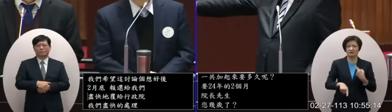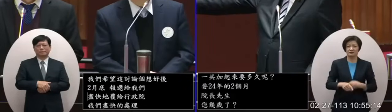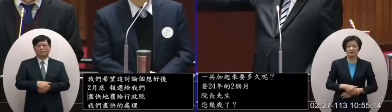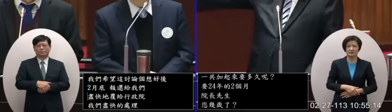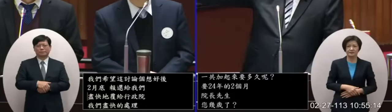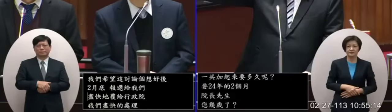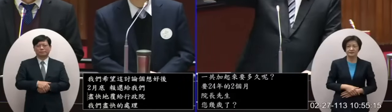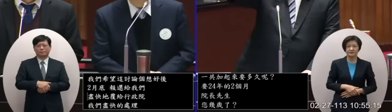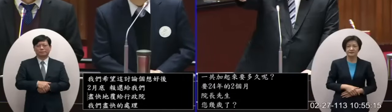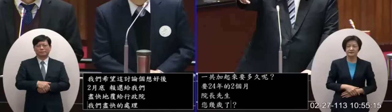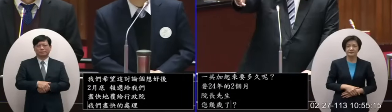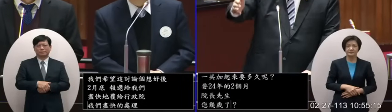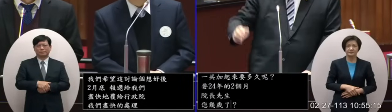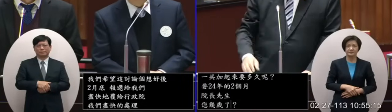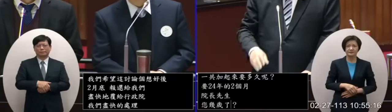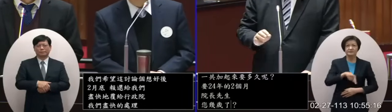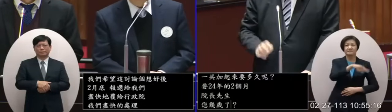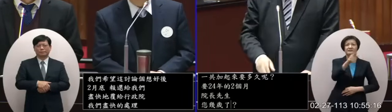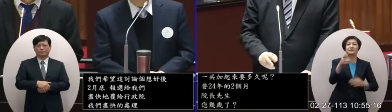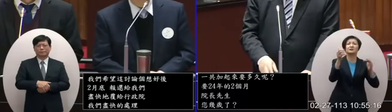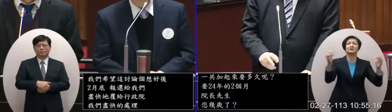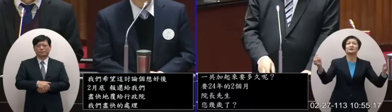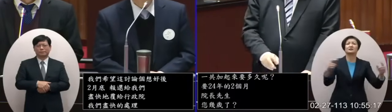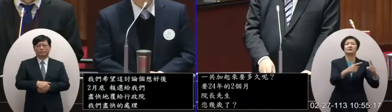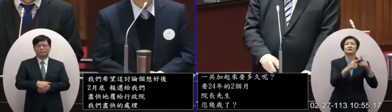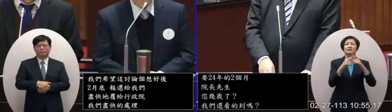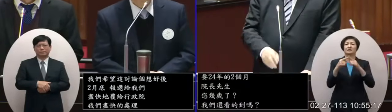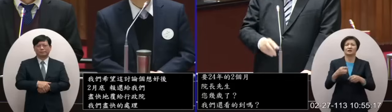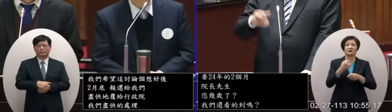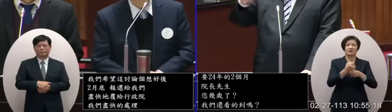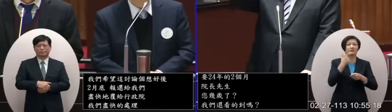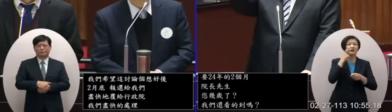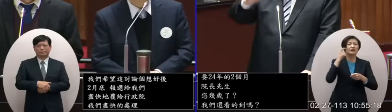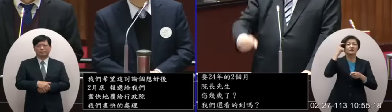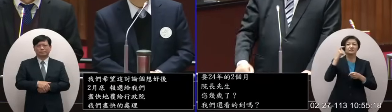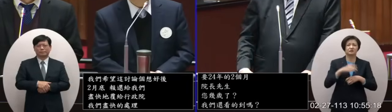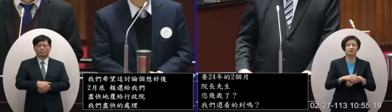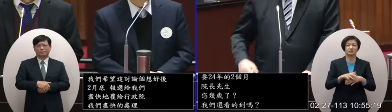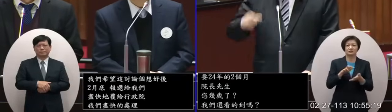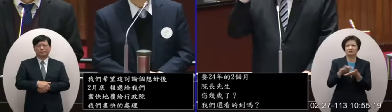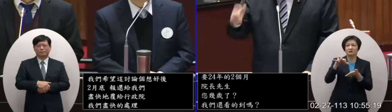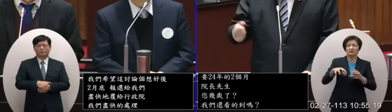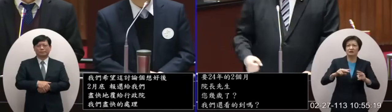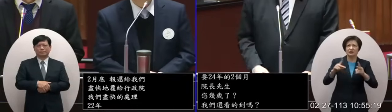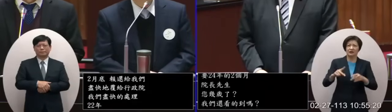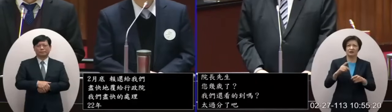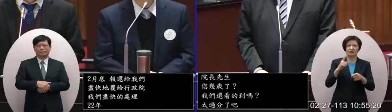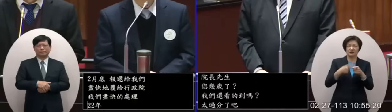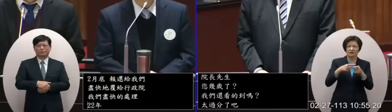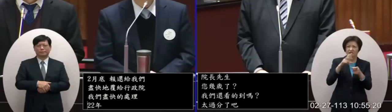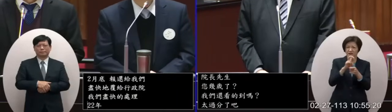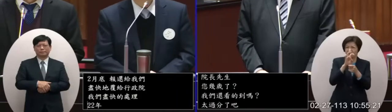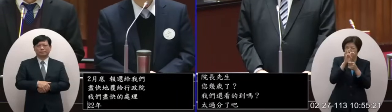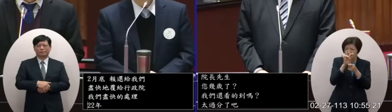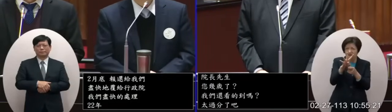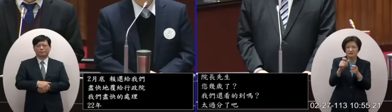你们那么多的各位首长在这边盖个马祖机场要24年，你们听得下去